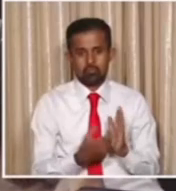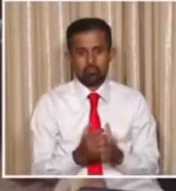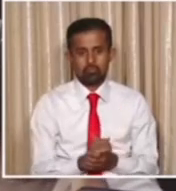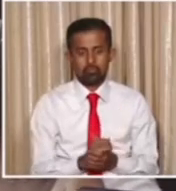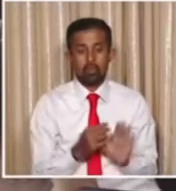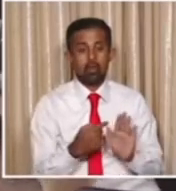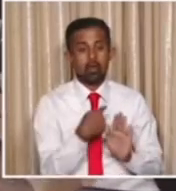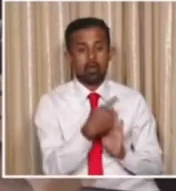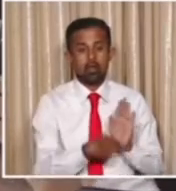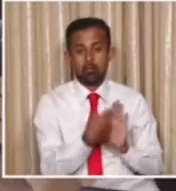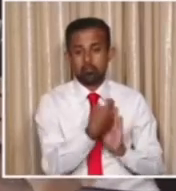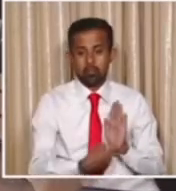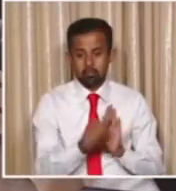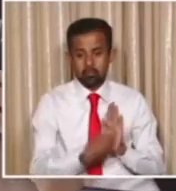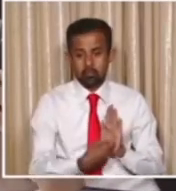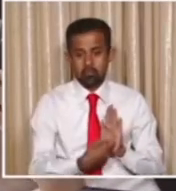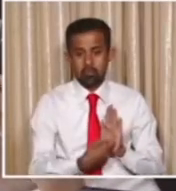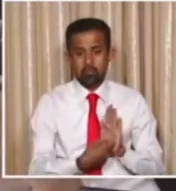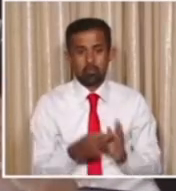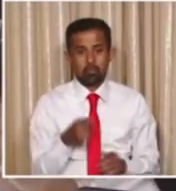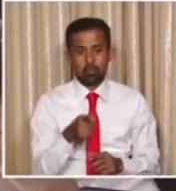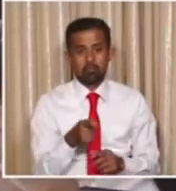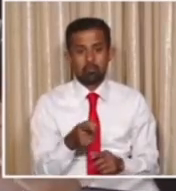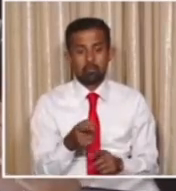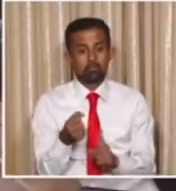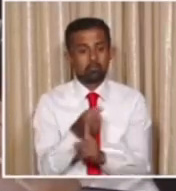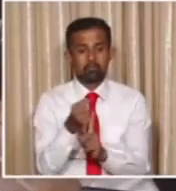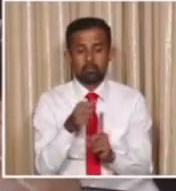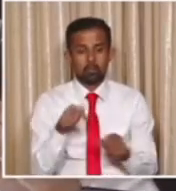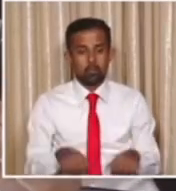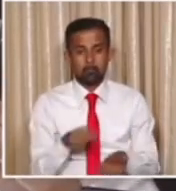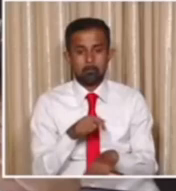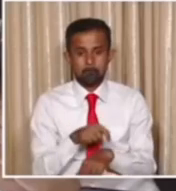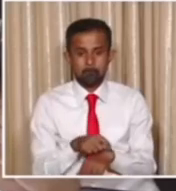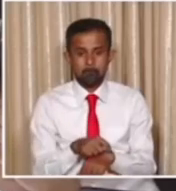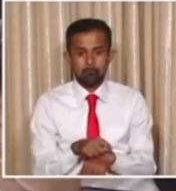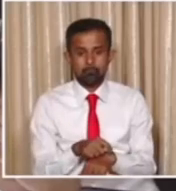ඒ ජාතික ප්‍රතිපත්තියට අභියෝග කරලා මේ වෙලාවේ